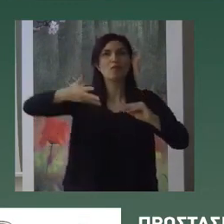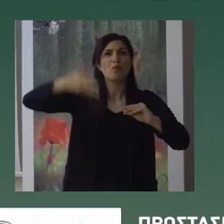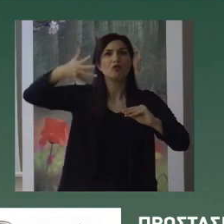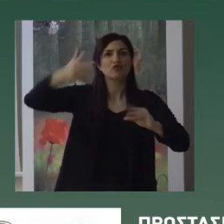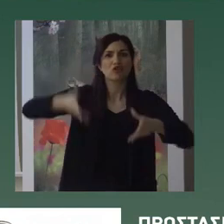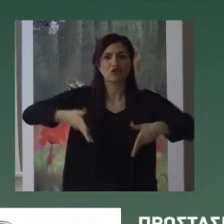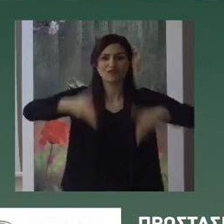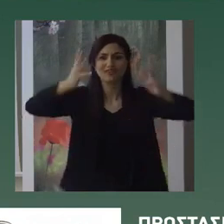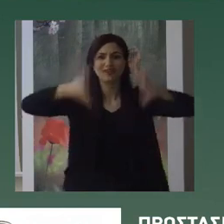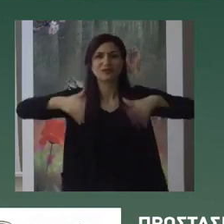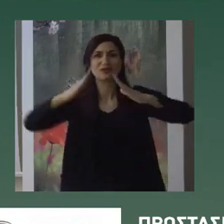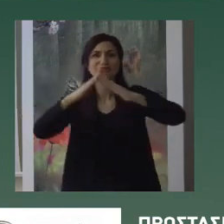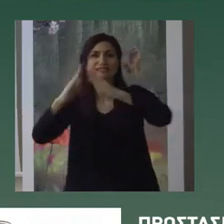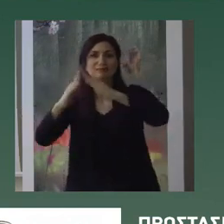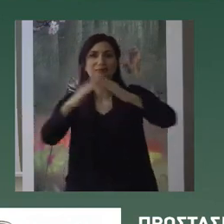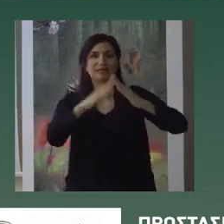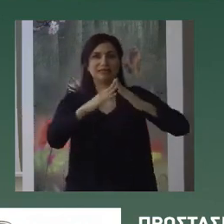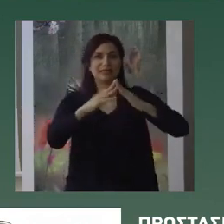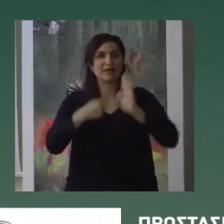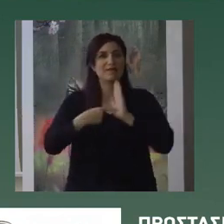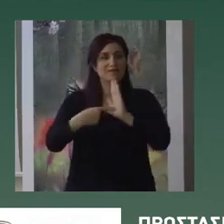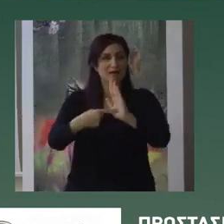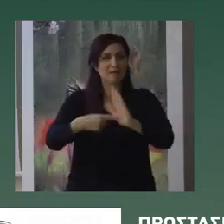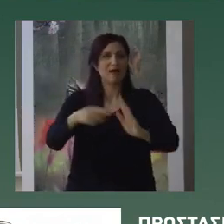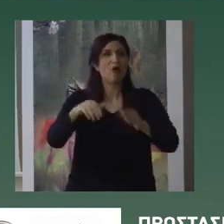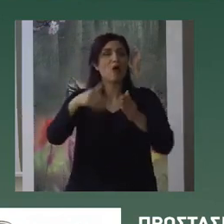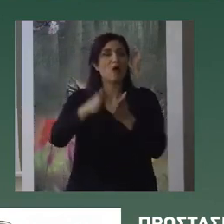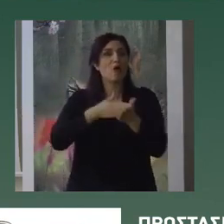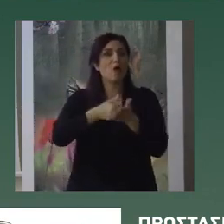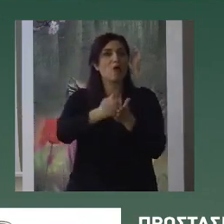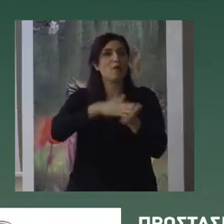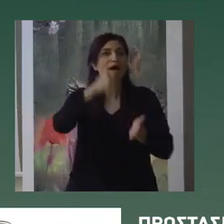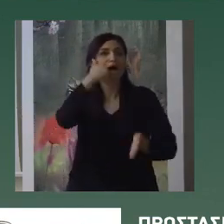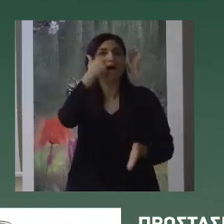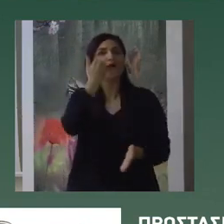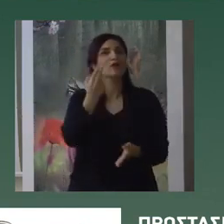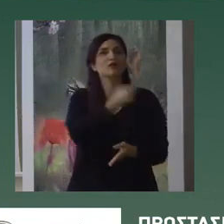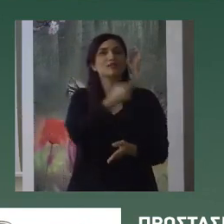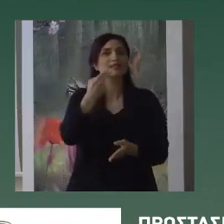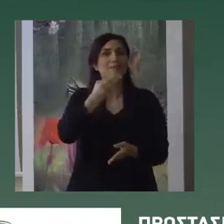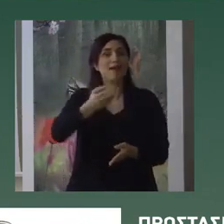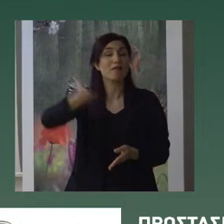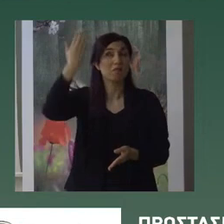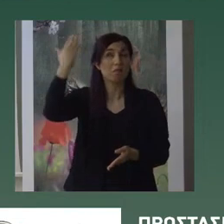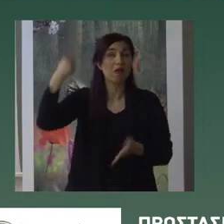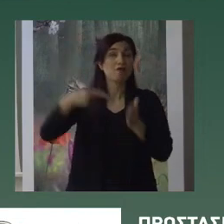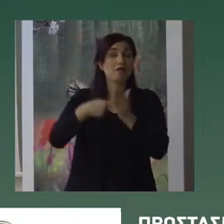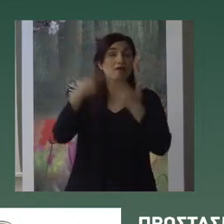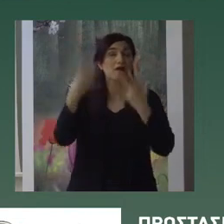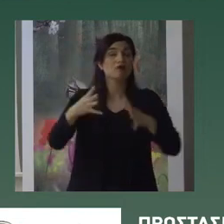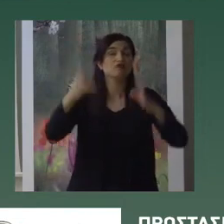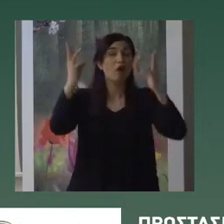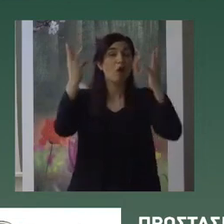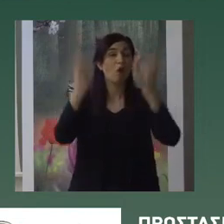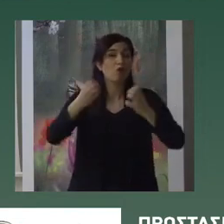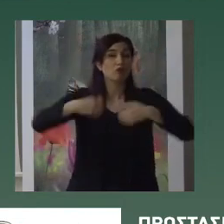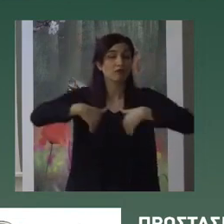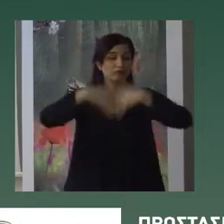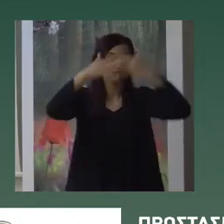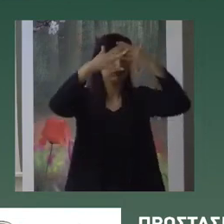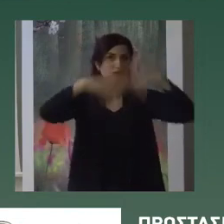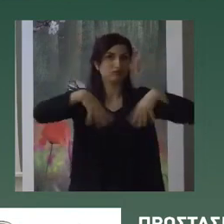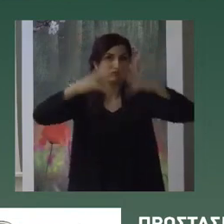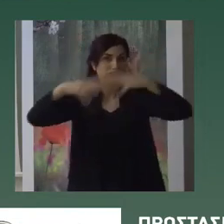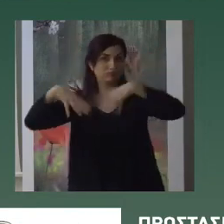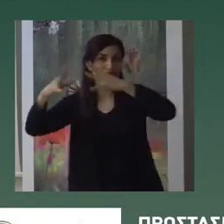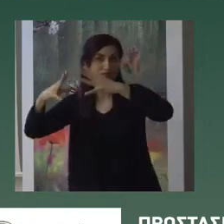μόνο του Δήμου. Ό,τι είναι κόκκινο σημαίνει ότι το 70% των κτηρίων έχει κατασκευαστεί πριν το 1980. Ό,τι είναι